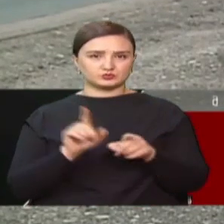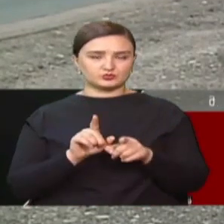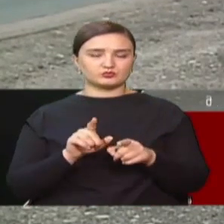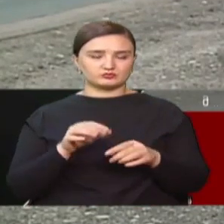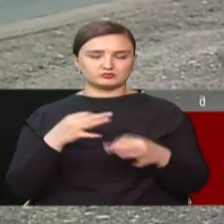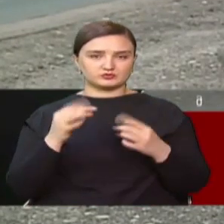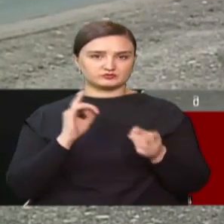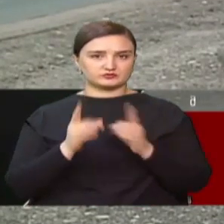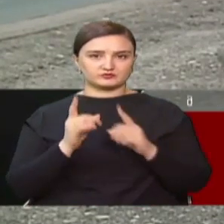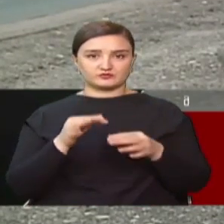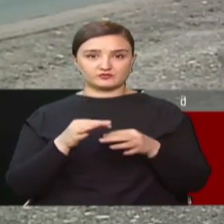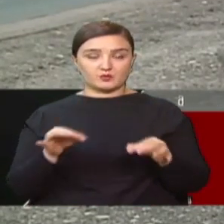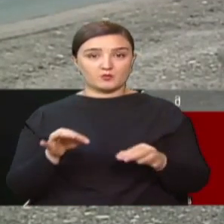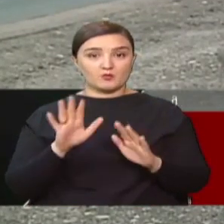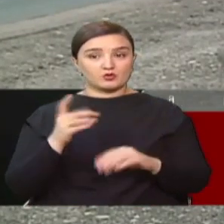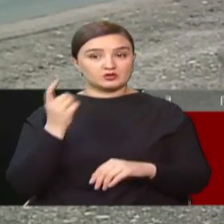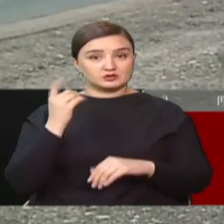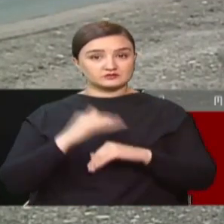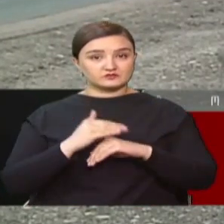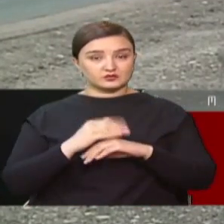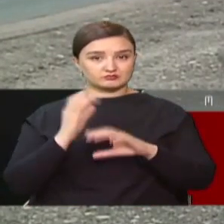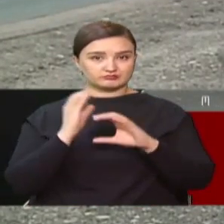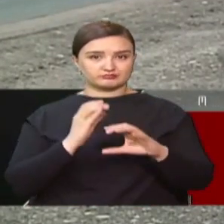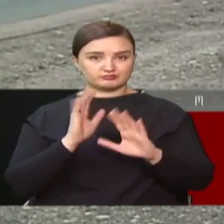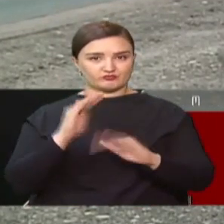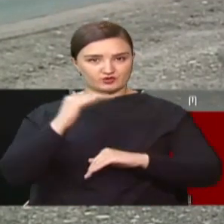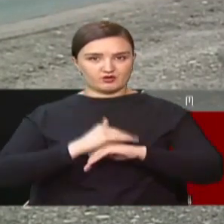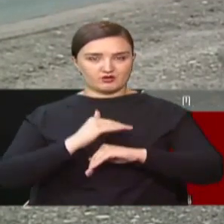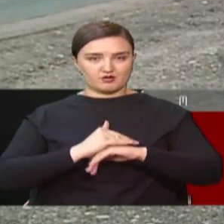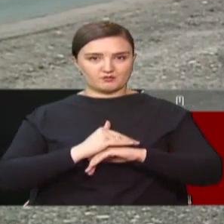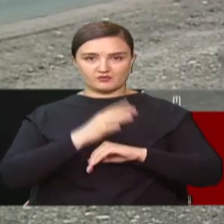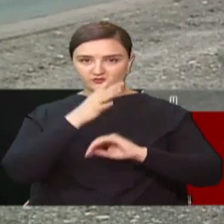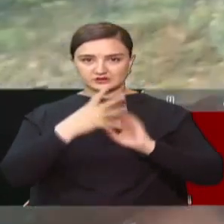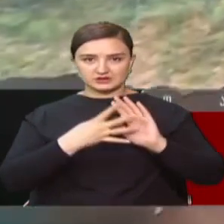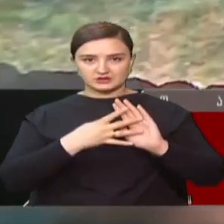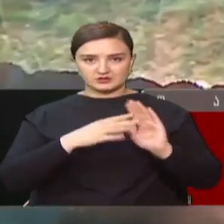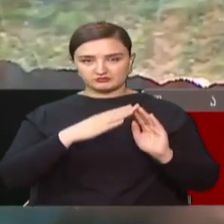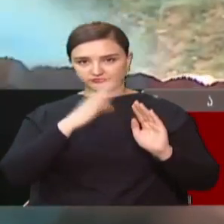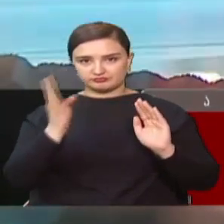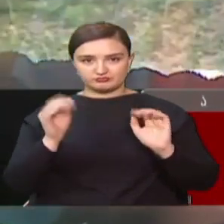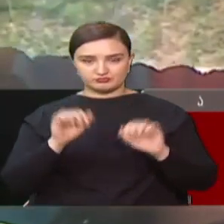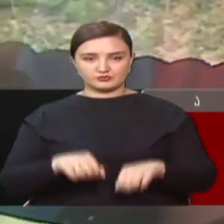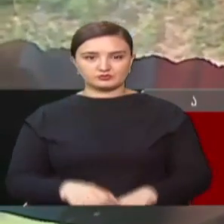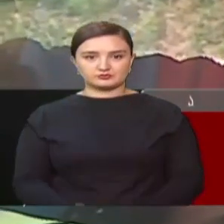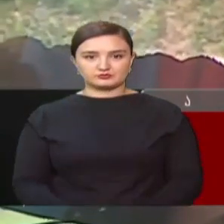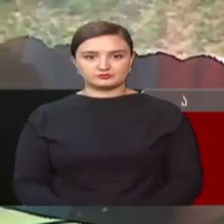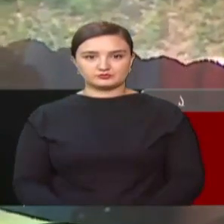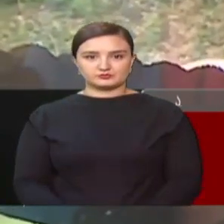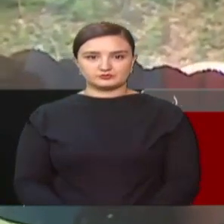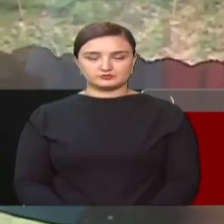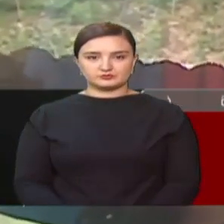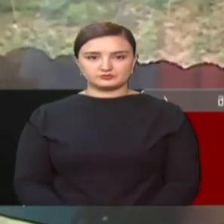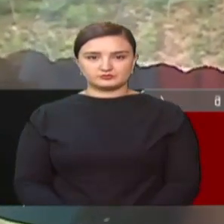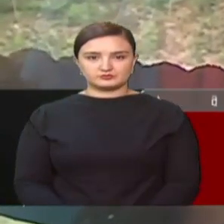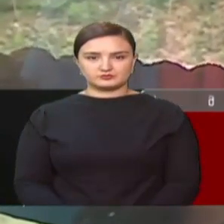მანქანებისათვის. Ხოლო სატვირთო მანქანები მოძრაობას დაიწყებენ 21 საათის შემდეგ. Არაჩვეულებრივი გზა პრობგებია